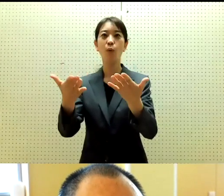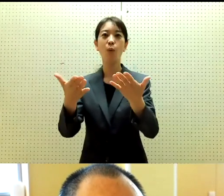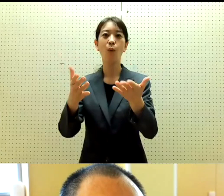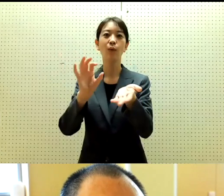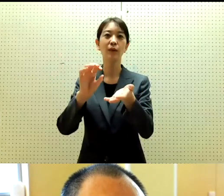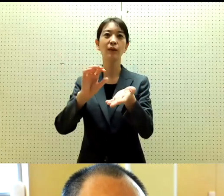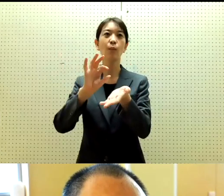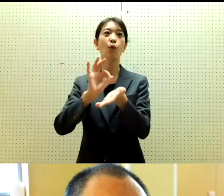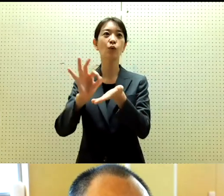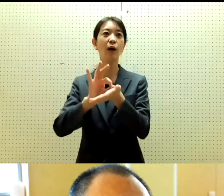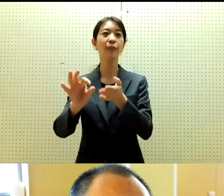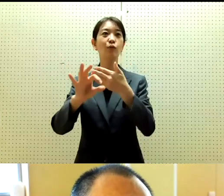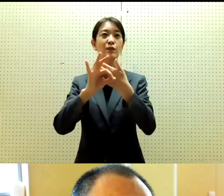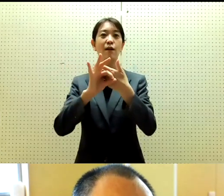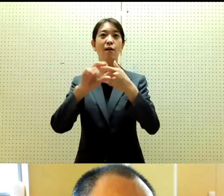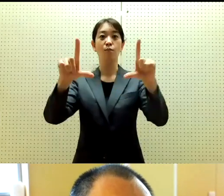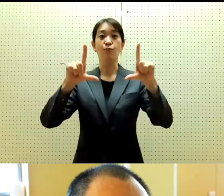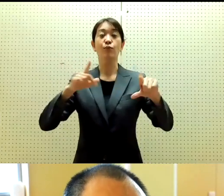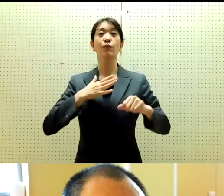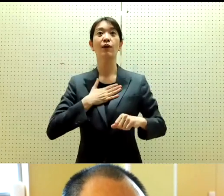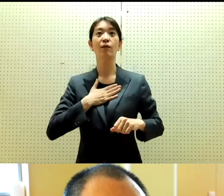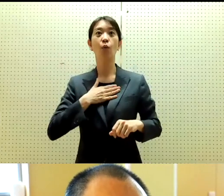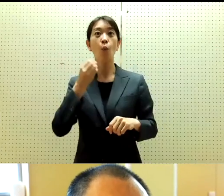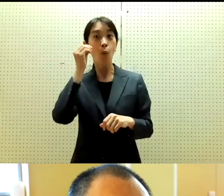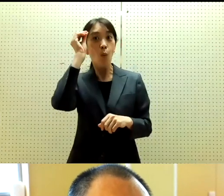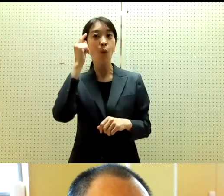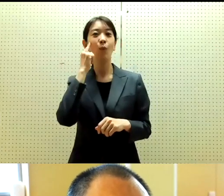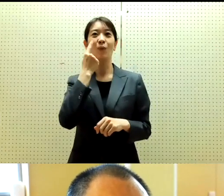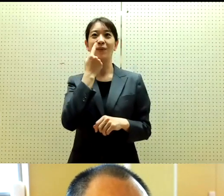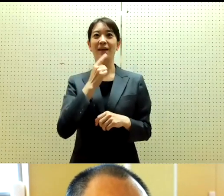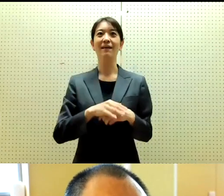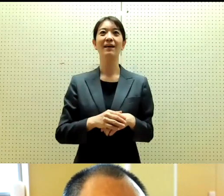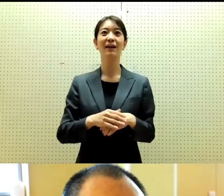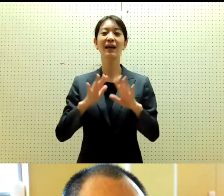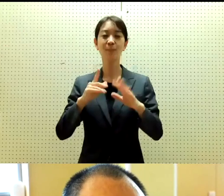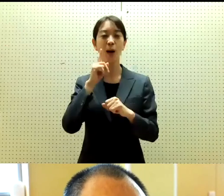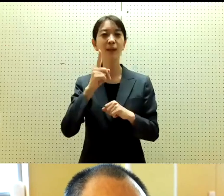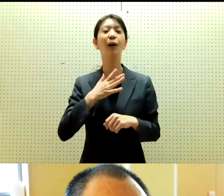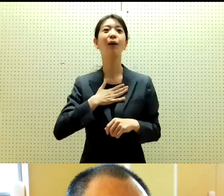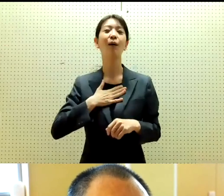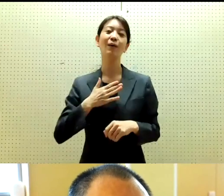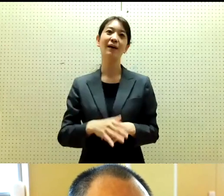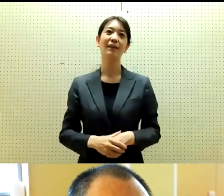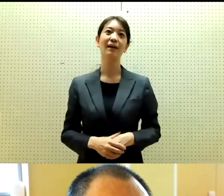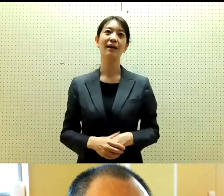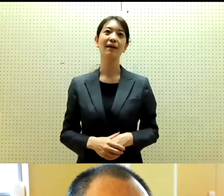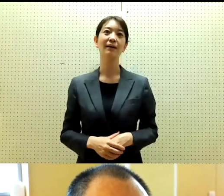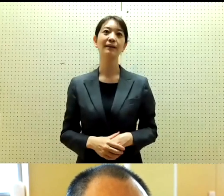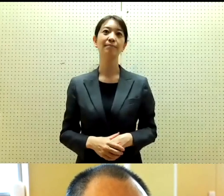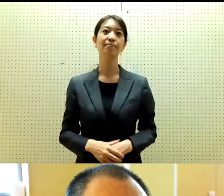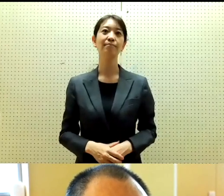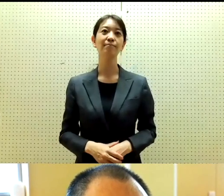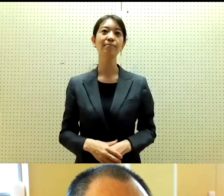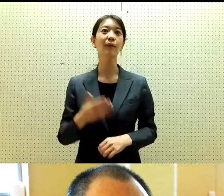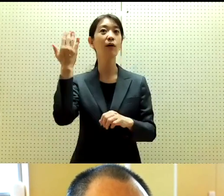りましたので、おお、なかなかすごいぞっていう感じを僕自身は受けたんですけど、特にですね、先ほ